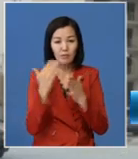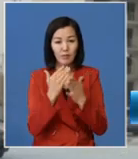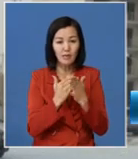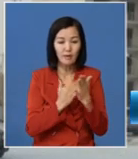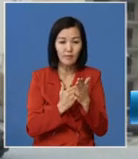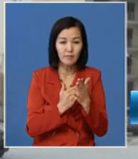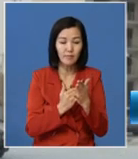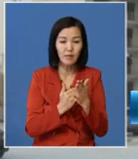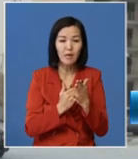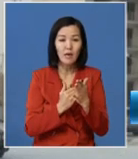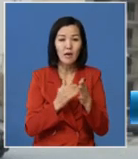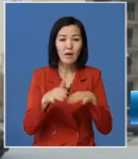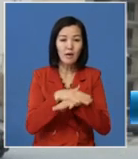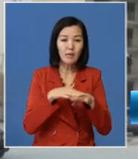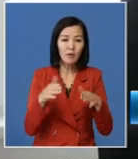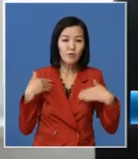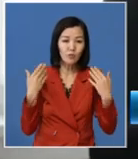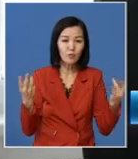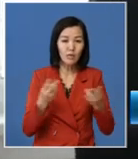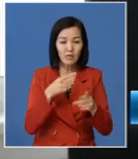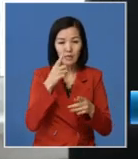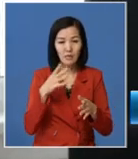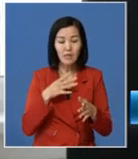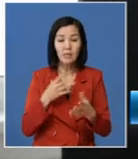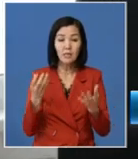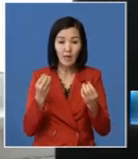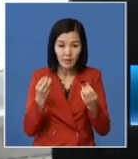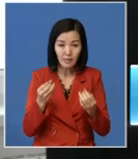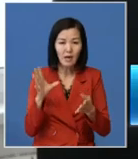бағдарламасымен тұрғындарға ұсыну керектігін айтты.